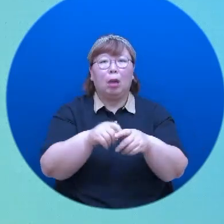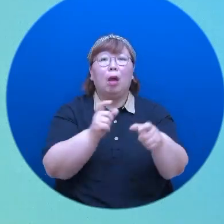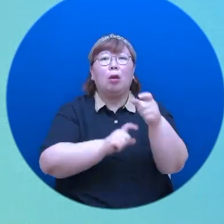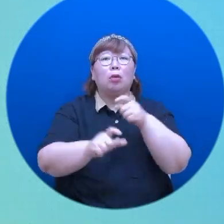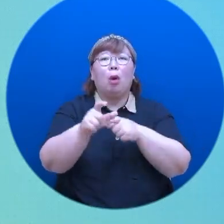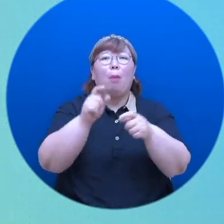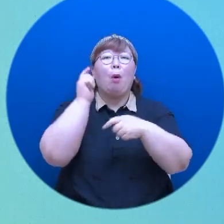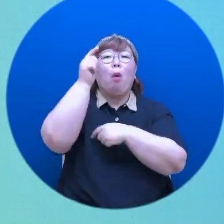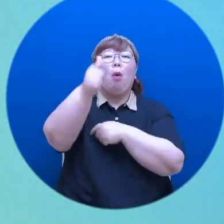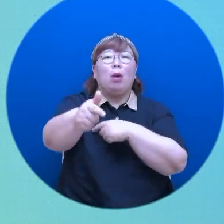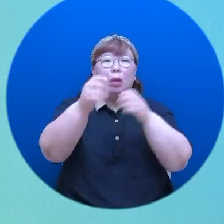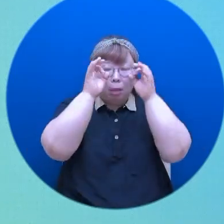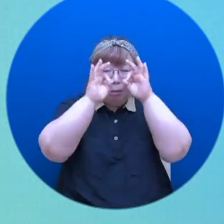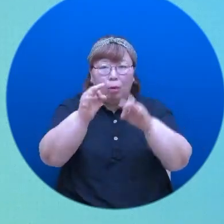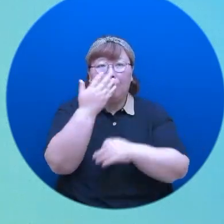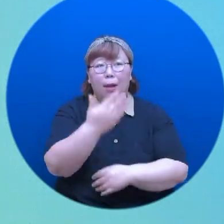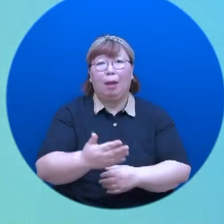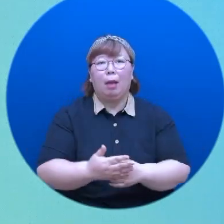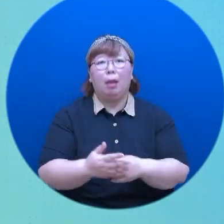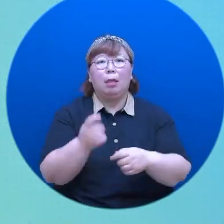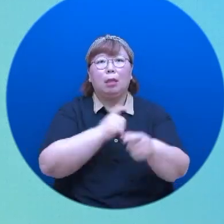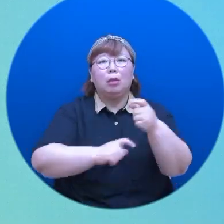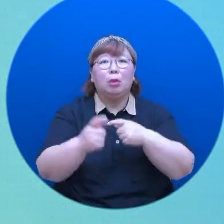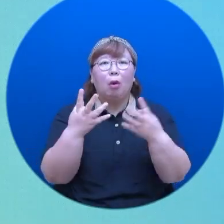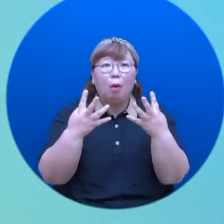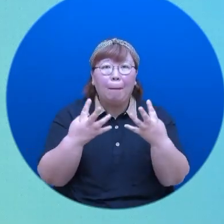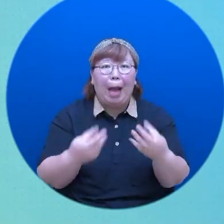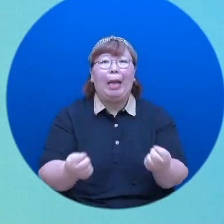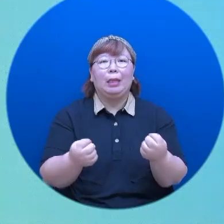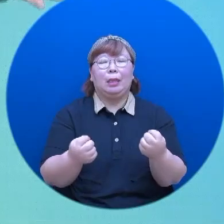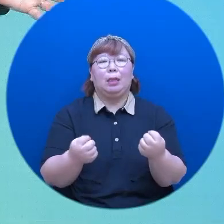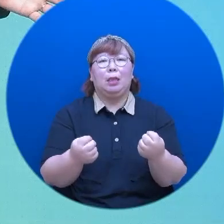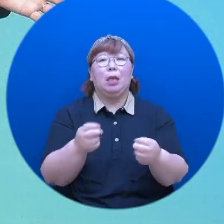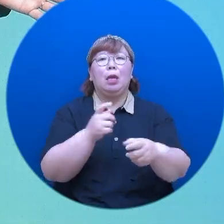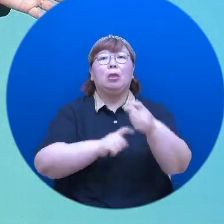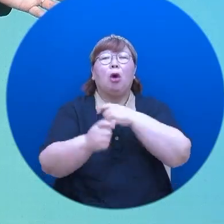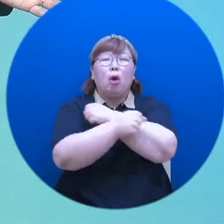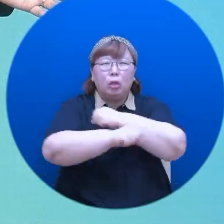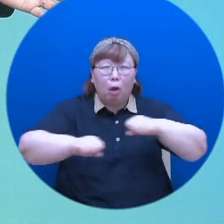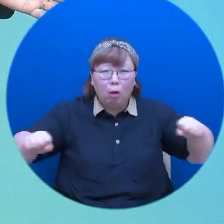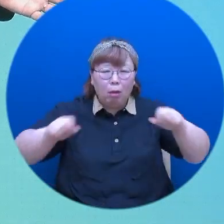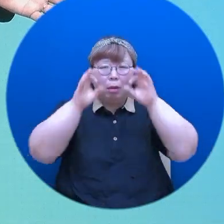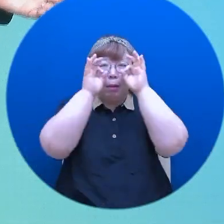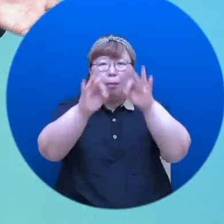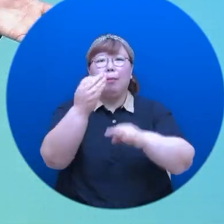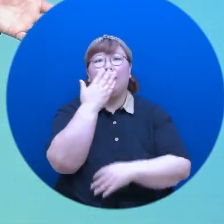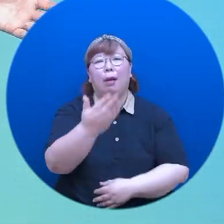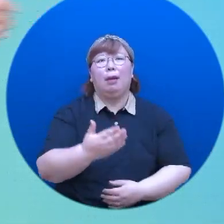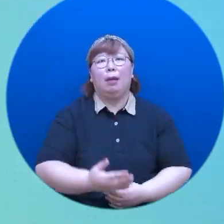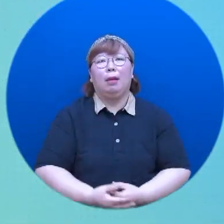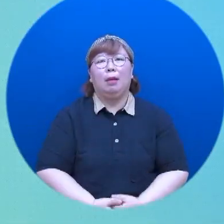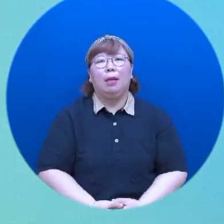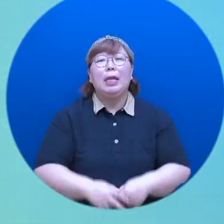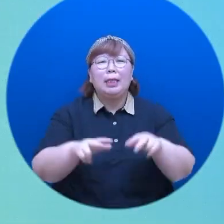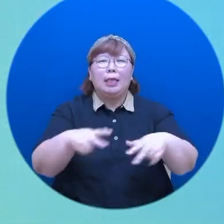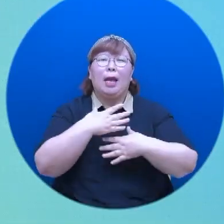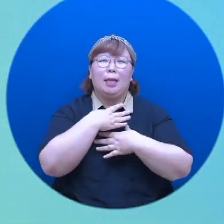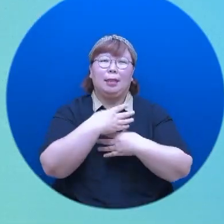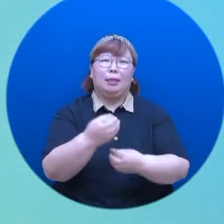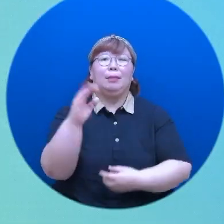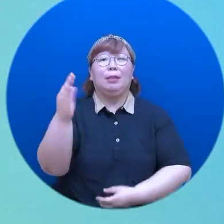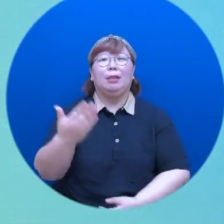있어요. 더 많이, 더 넓게까지 볼 수 있습니다. 그래서 이제 안심이